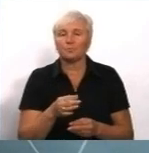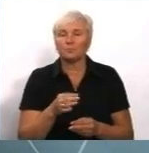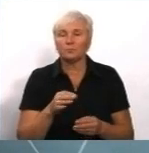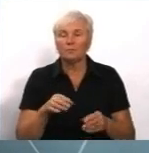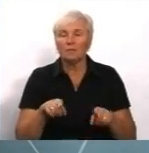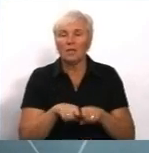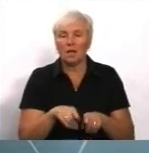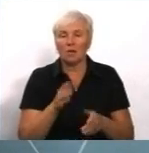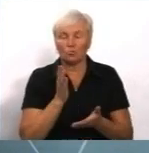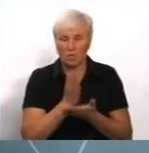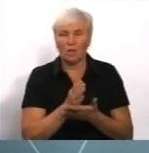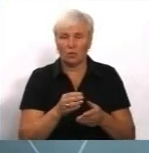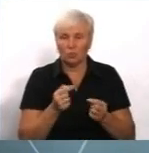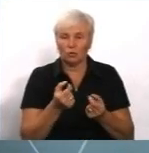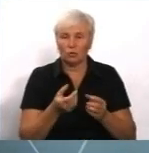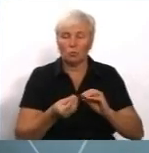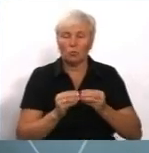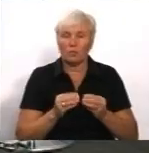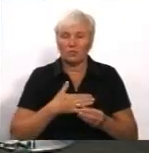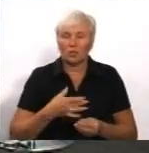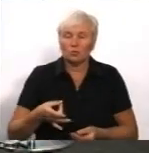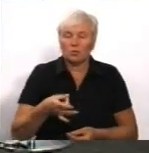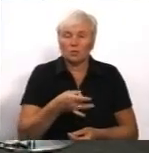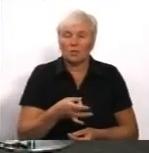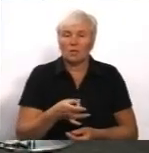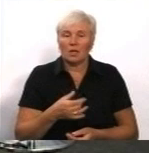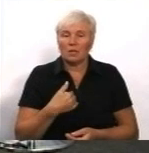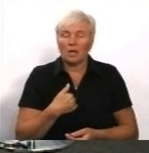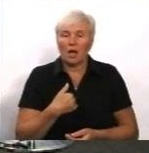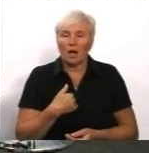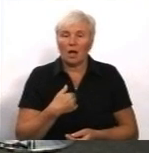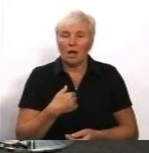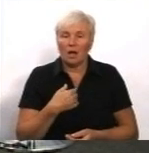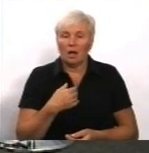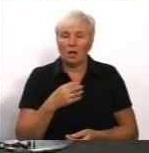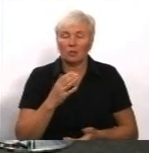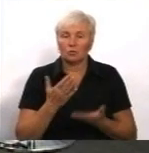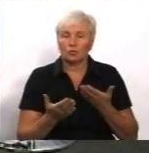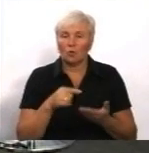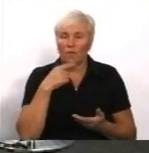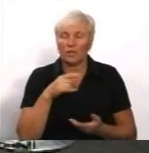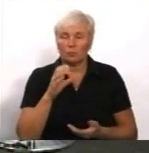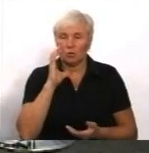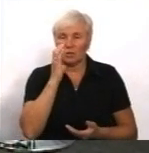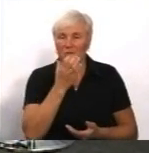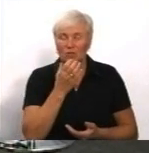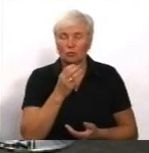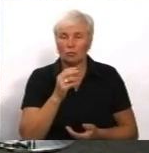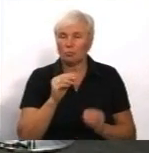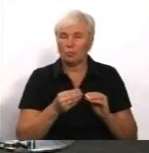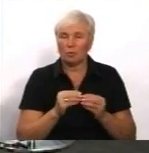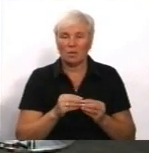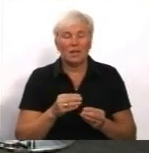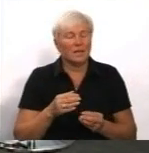для нашого регіону? Я скажу, що серйозною проблемою сьогодні африканська чума є не тільки для